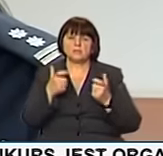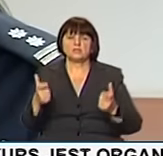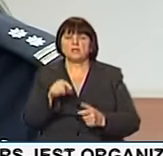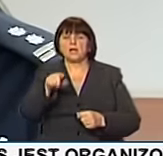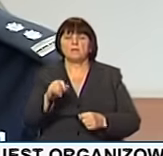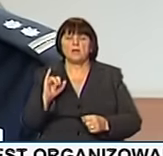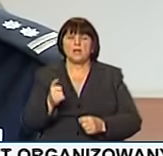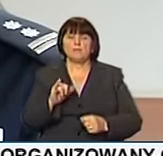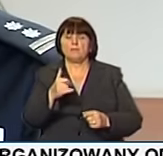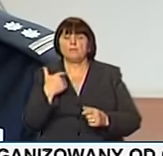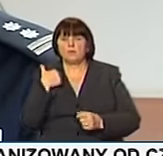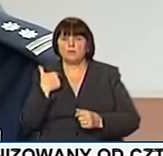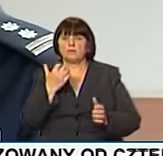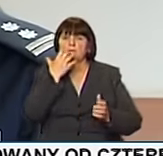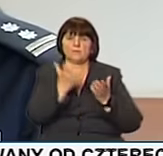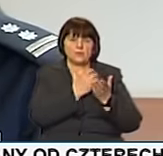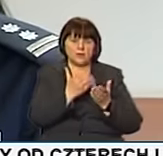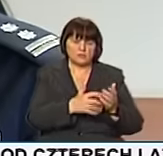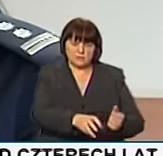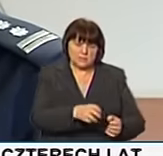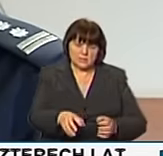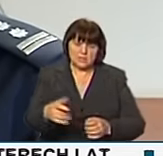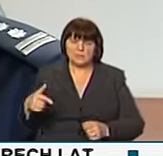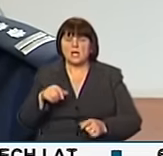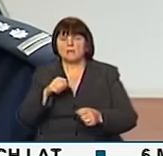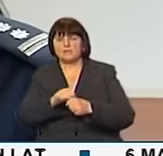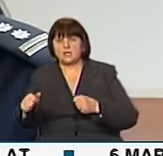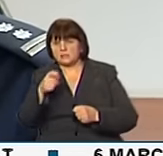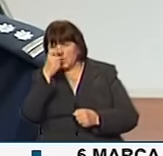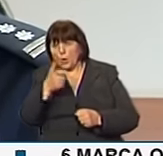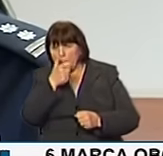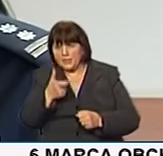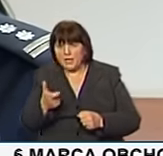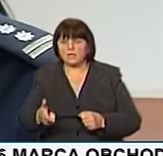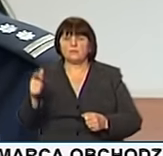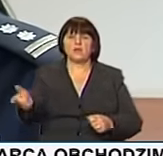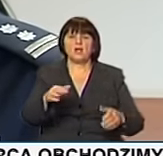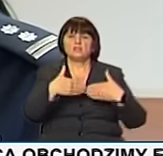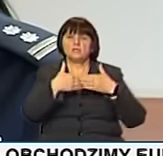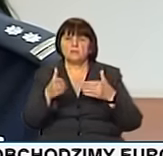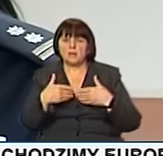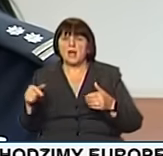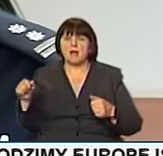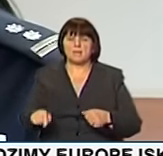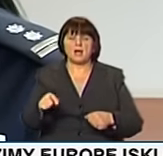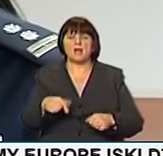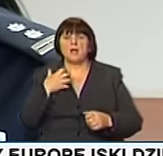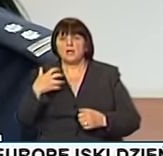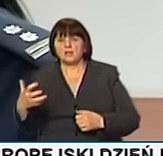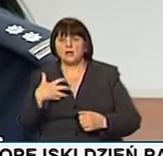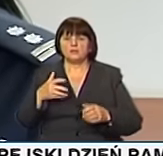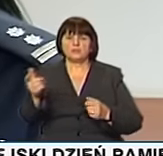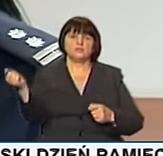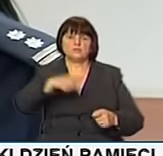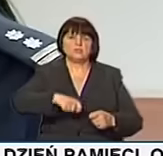są wykorzystywane przez chuliganów pewne elementy związane z bramą która odgradza sektor kibiców i gości gości i